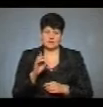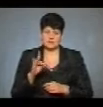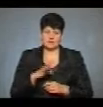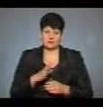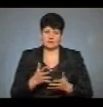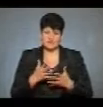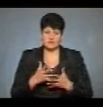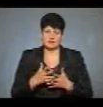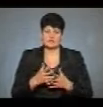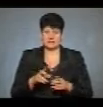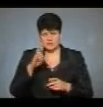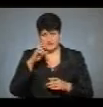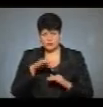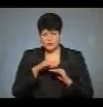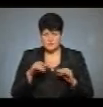Цьому історичному факту